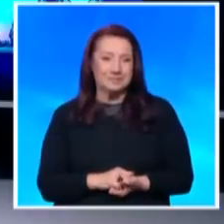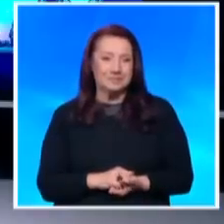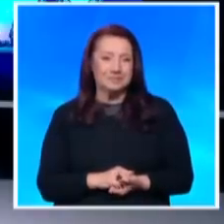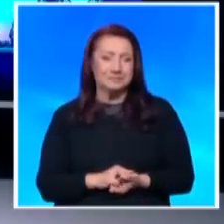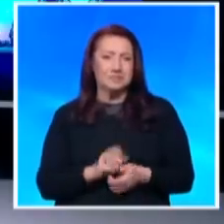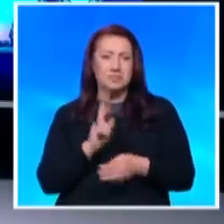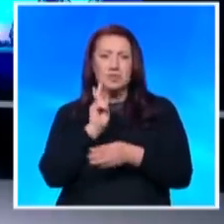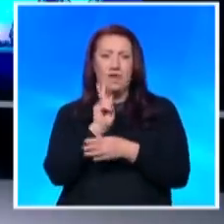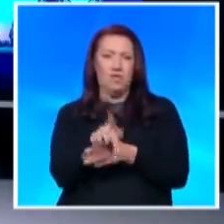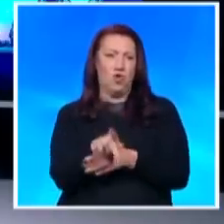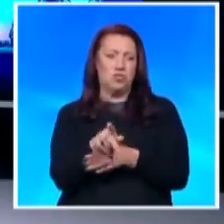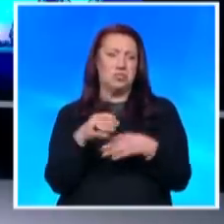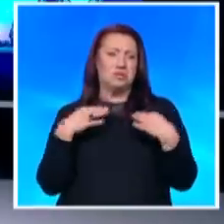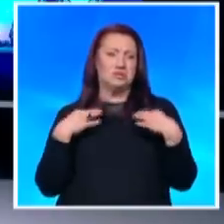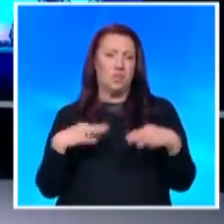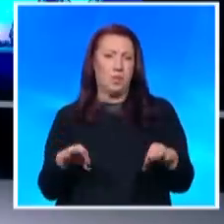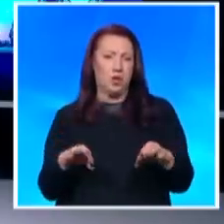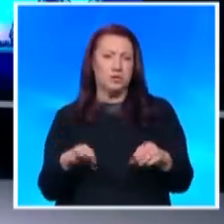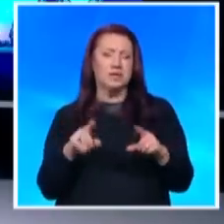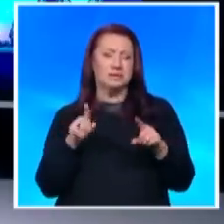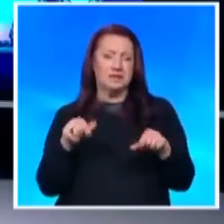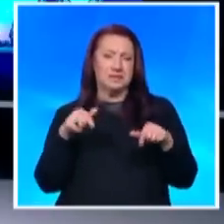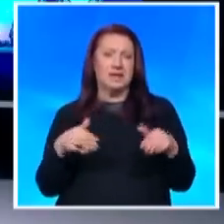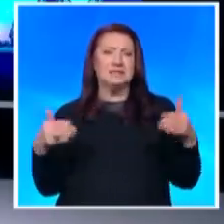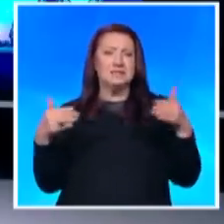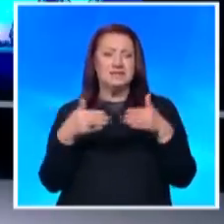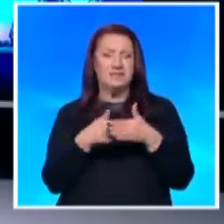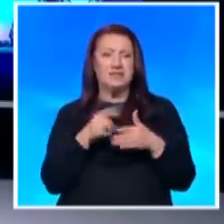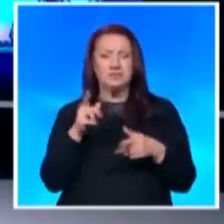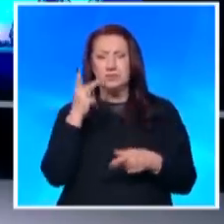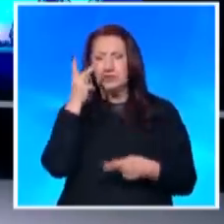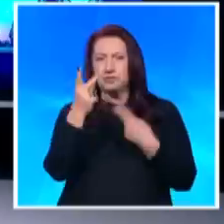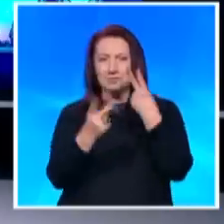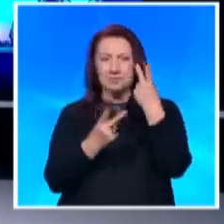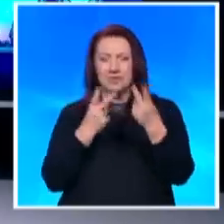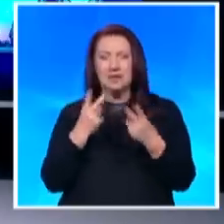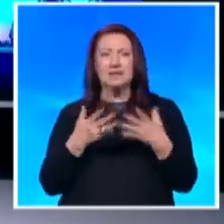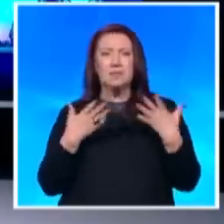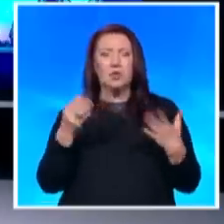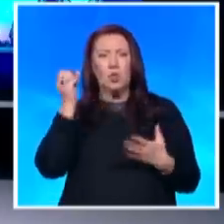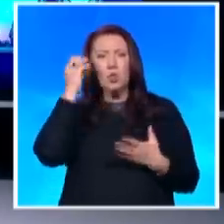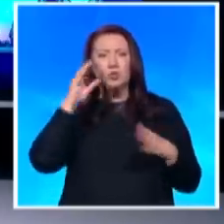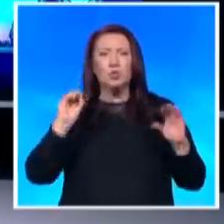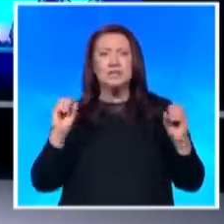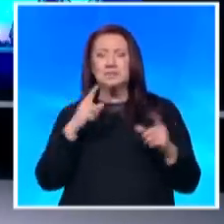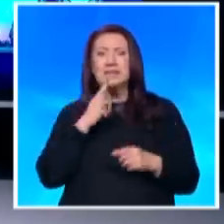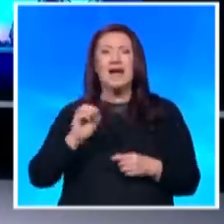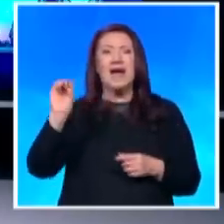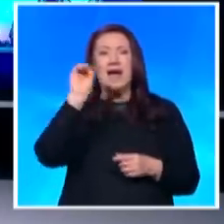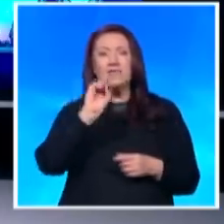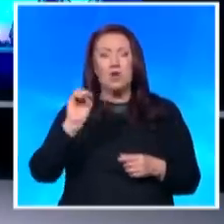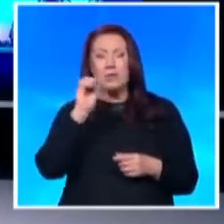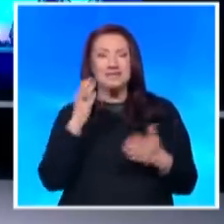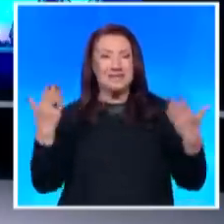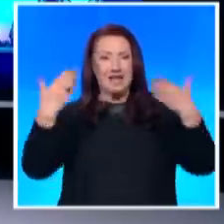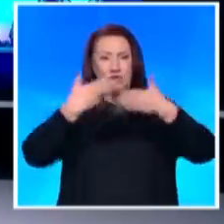Вход свободен и възможност да бъдат посетени тази вечер десетки културни събития в Европейската нощ на музеите. Пренасяме